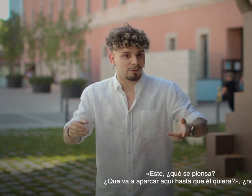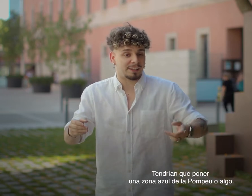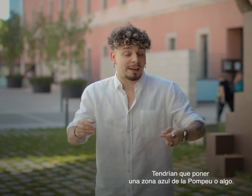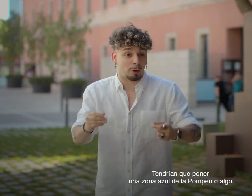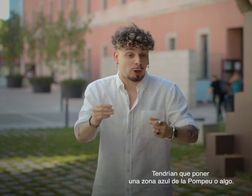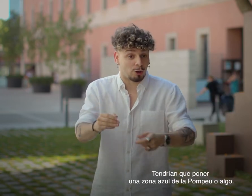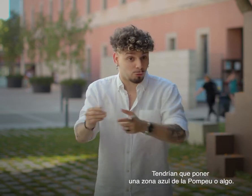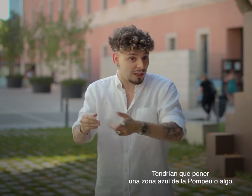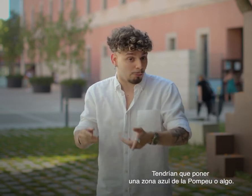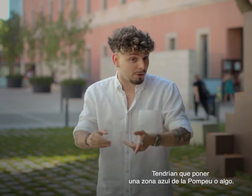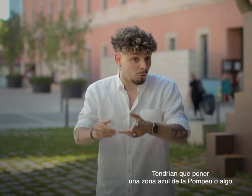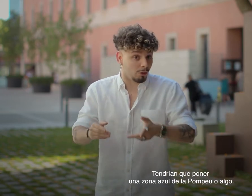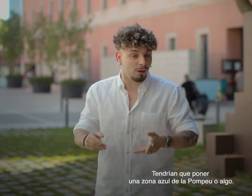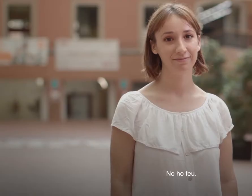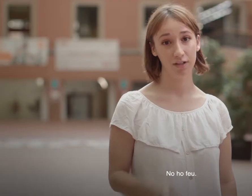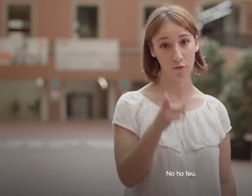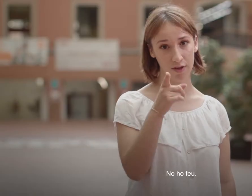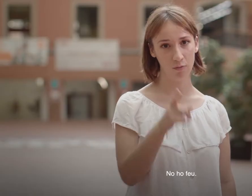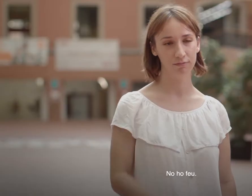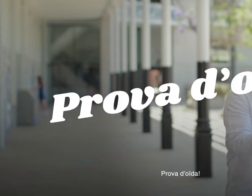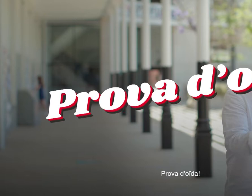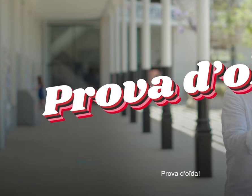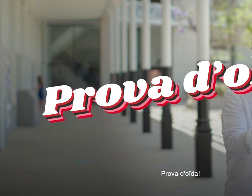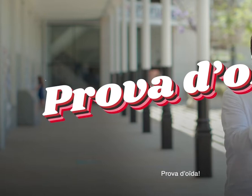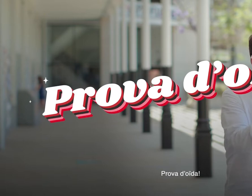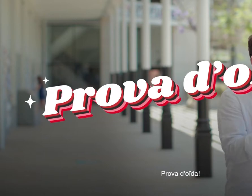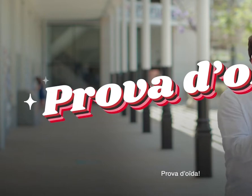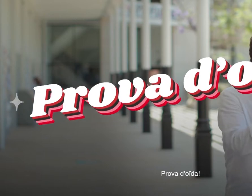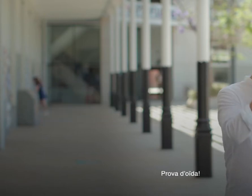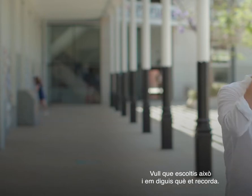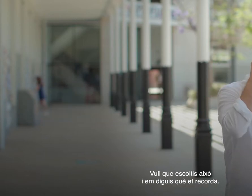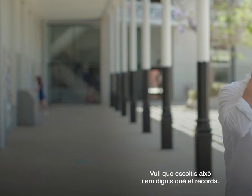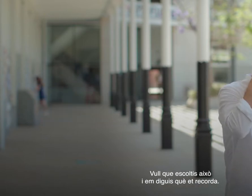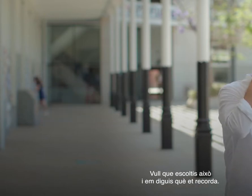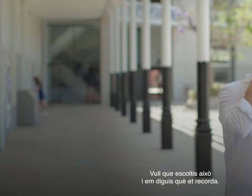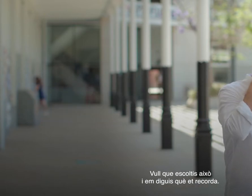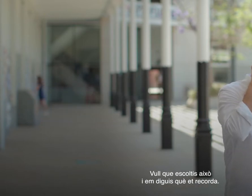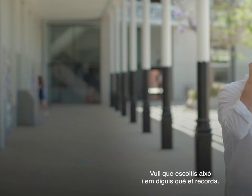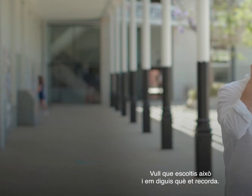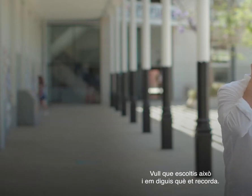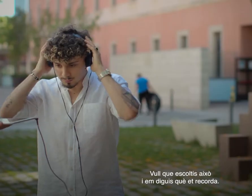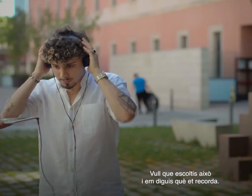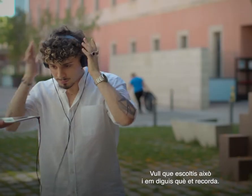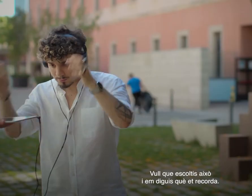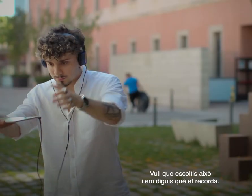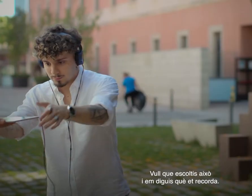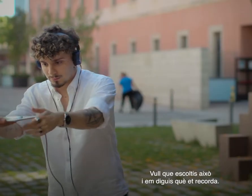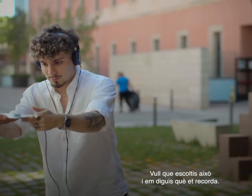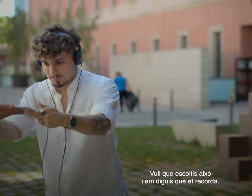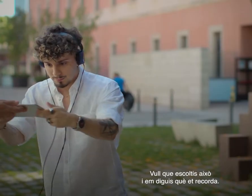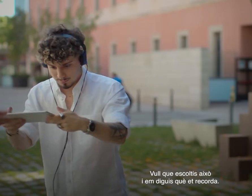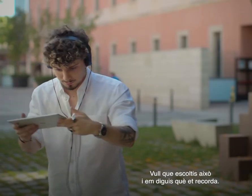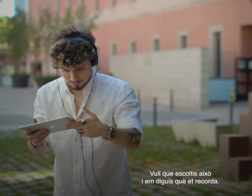que el quiera, no? Tendrían que poner una zona azul de la Pompeu o algo. No ho feu. Prova duïda! Vull que escoltis això i em diguis què